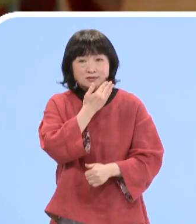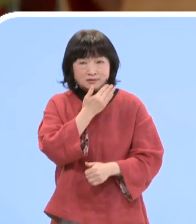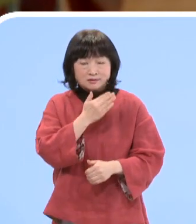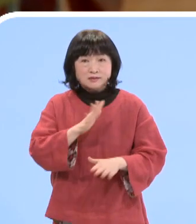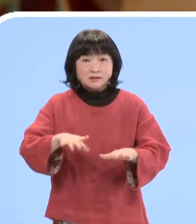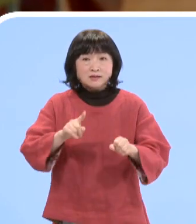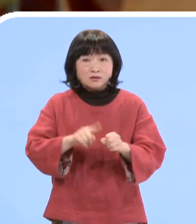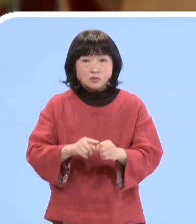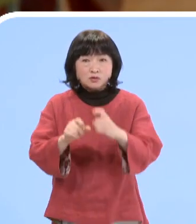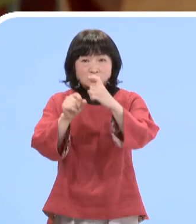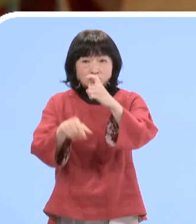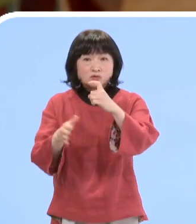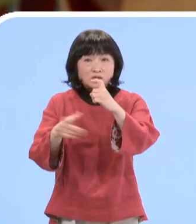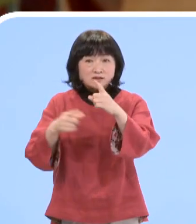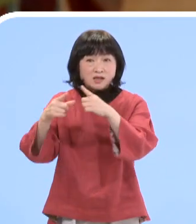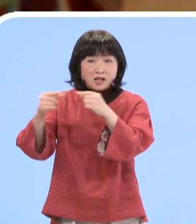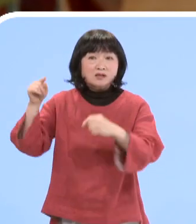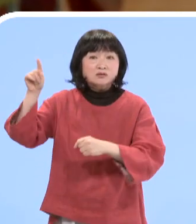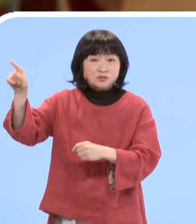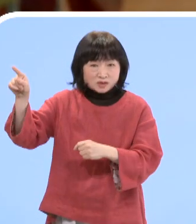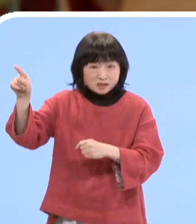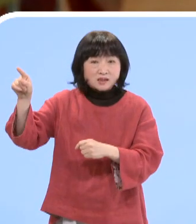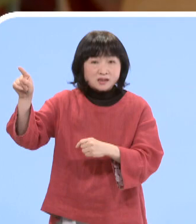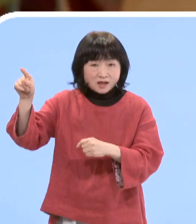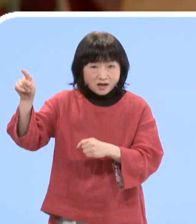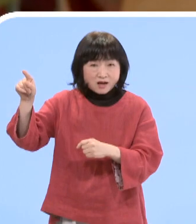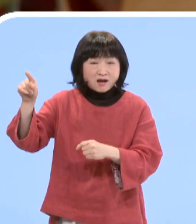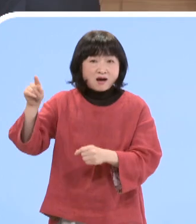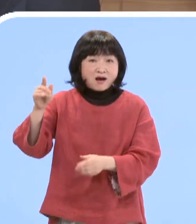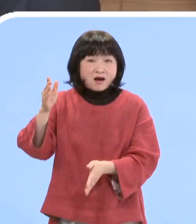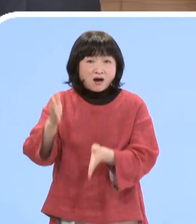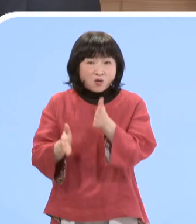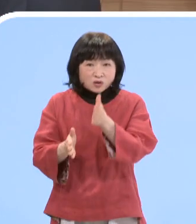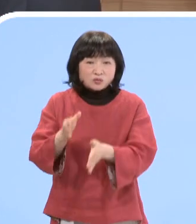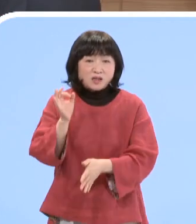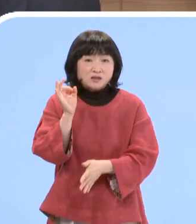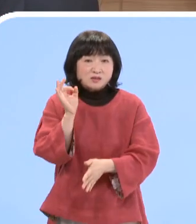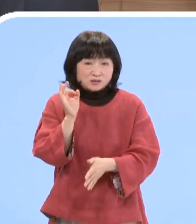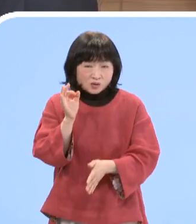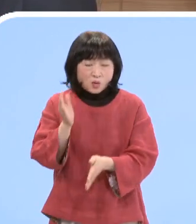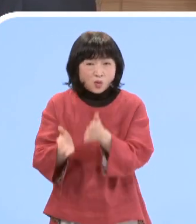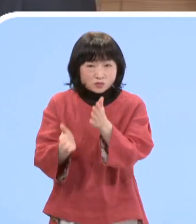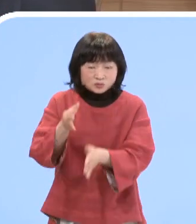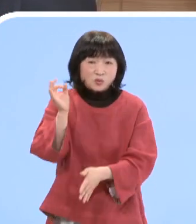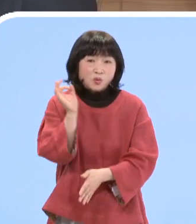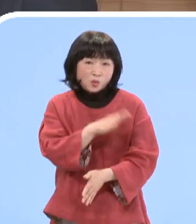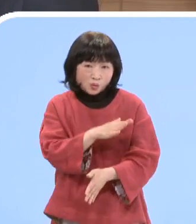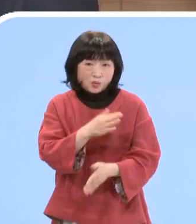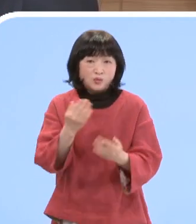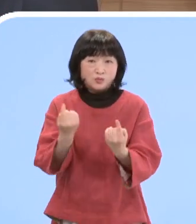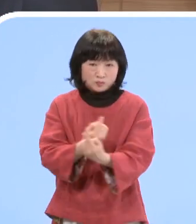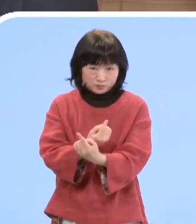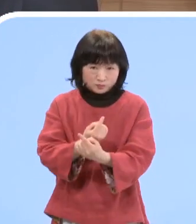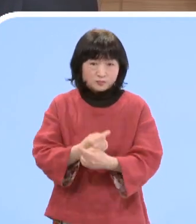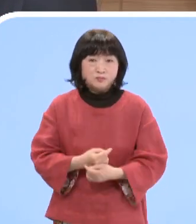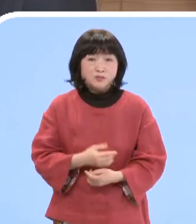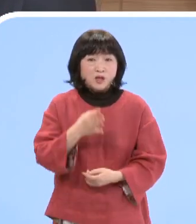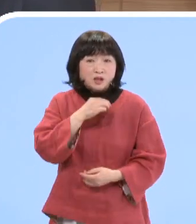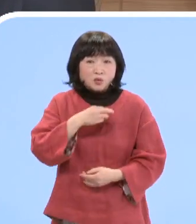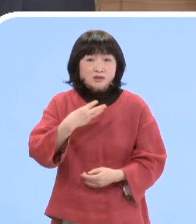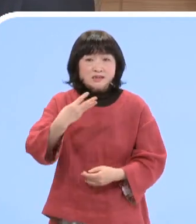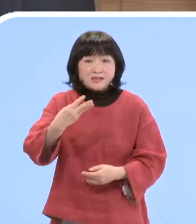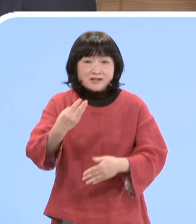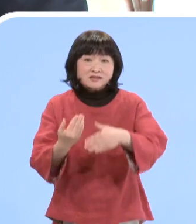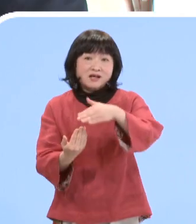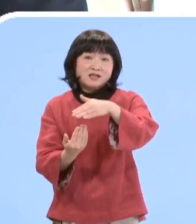政府が幼児教育の無償化ということを打ち出しました、はい、3歳児以上は無償化なんですが、うん、2